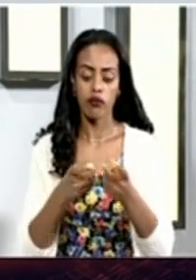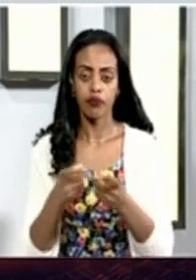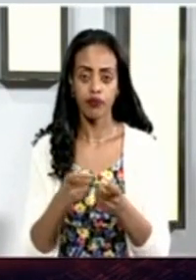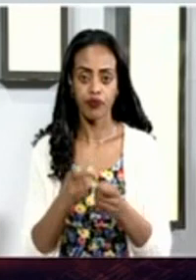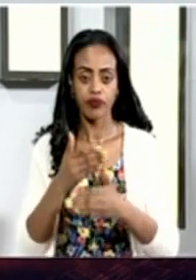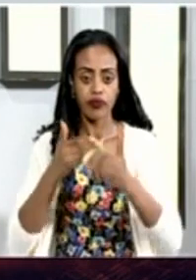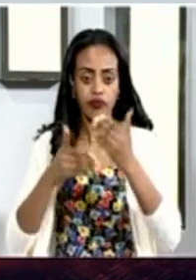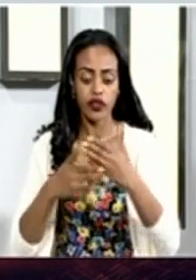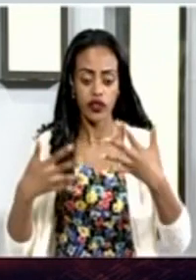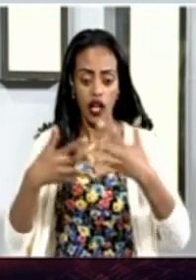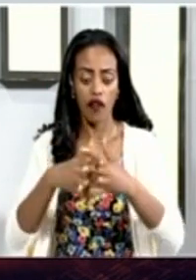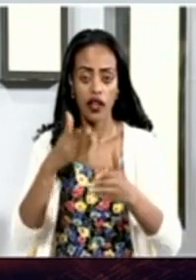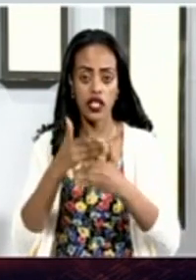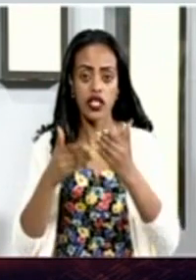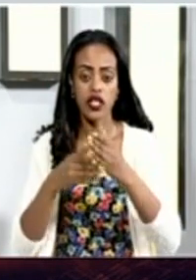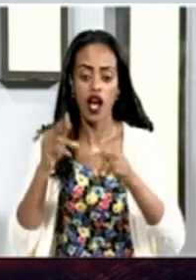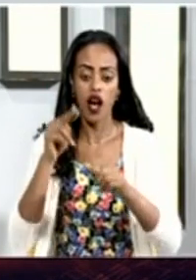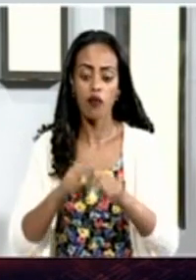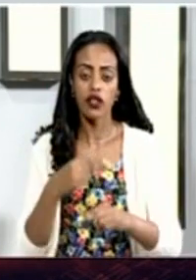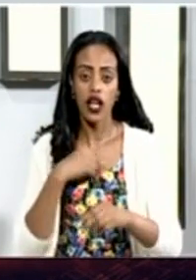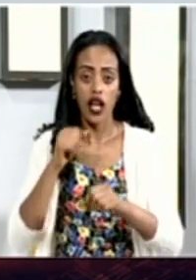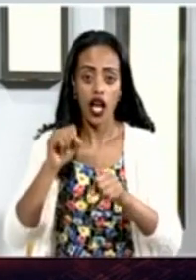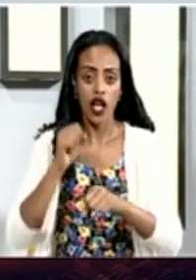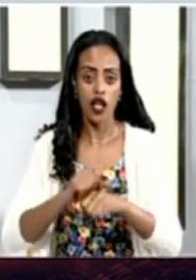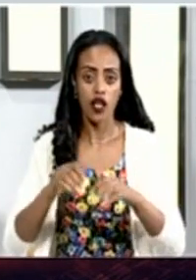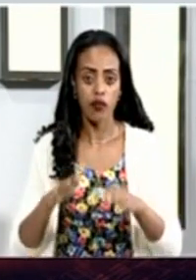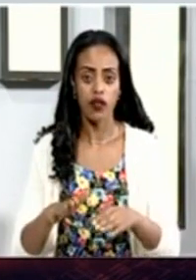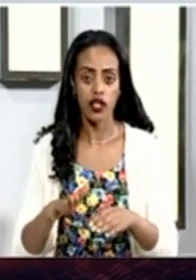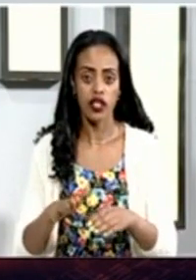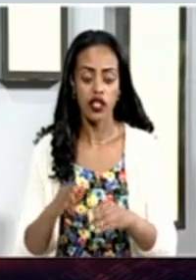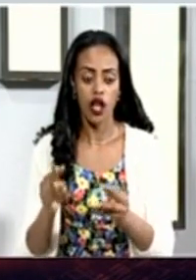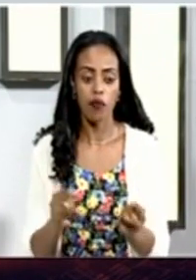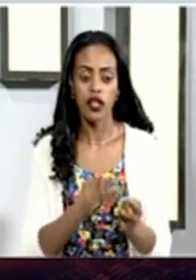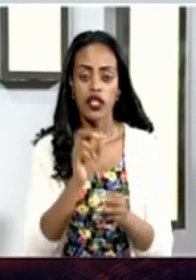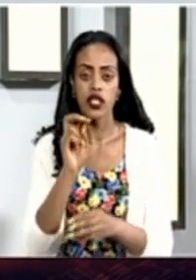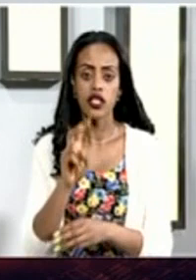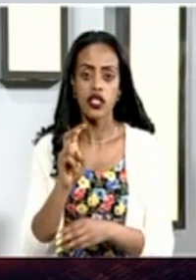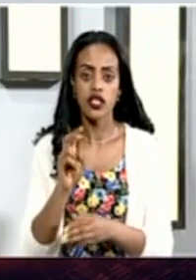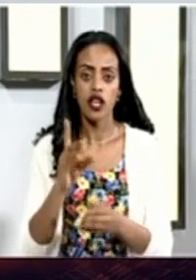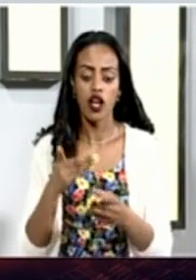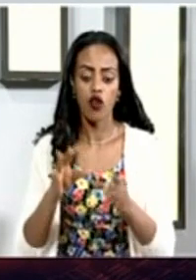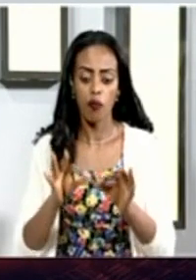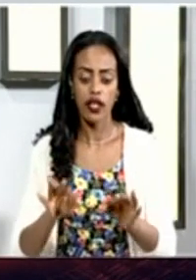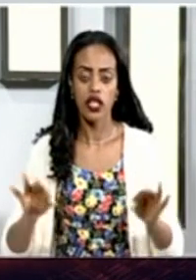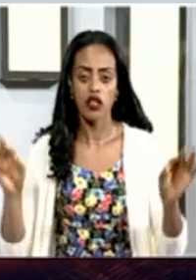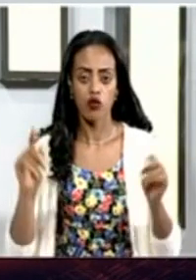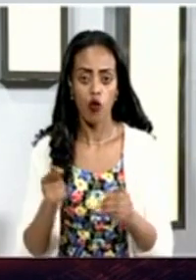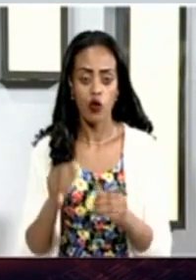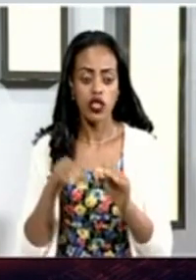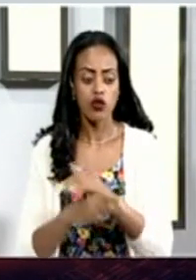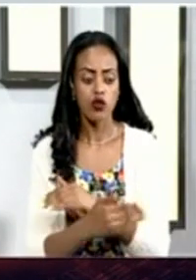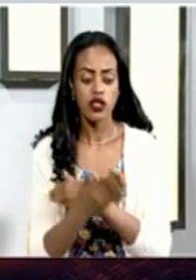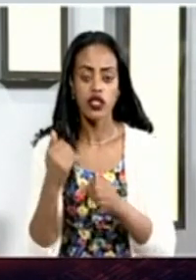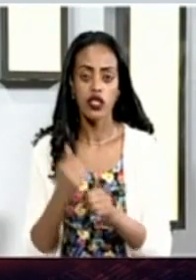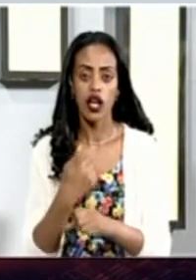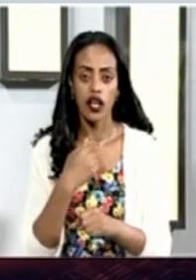هنسع حار هنسع متنا لنا إمني خالي ت من قدي 10 كيلومتر وش تاوش من قدي نسرع لنا أنا خالي عندنا نفانيه